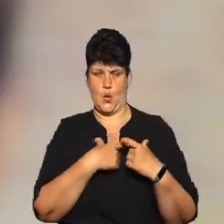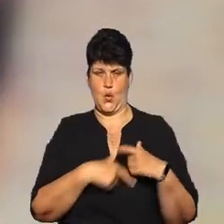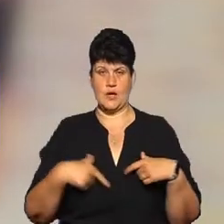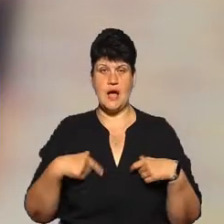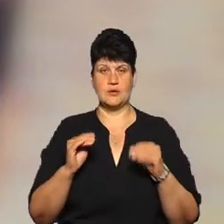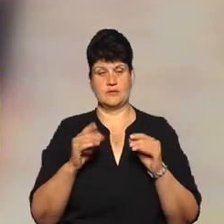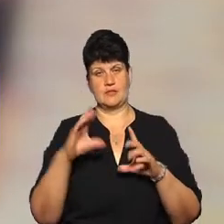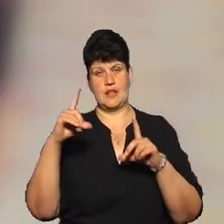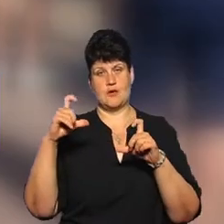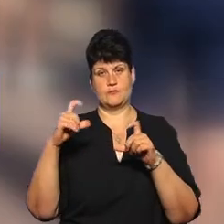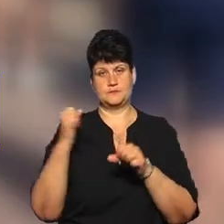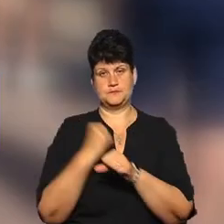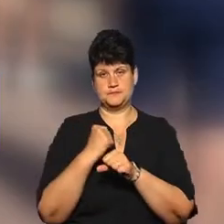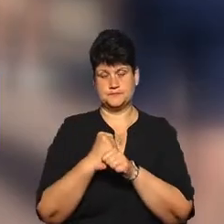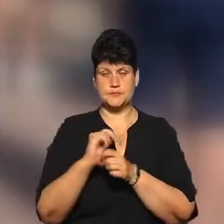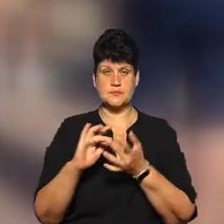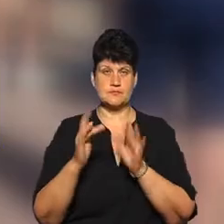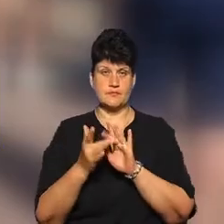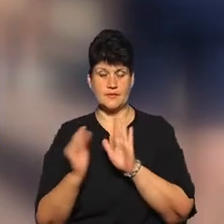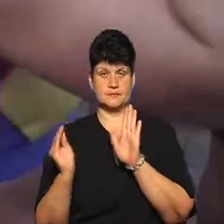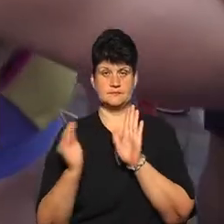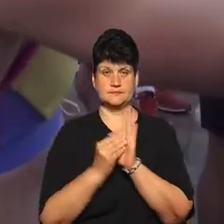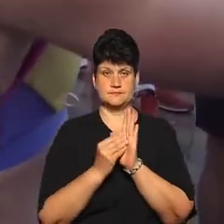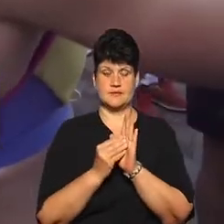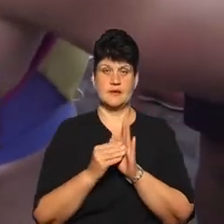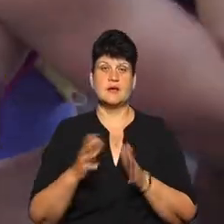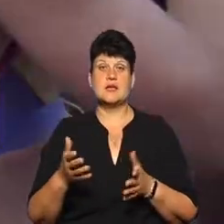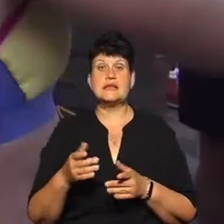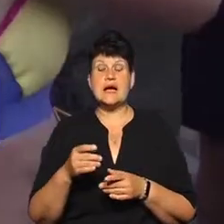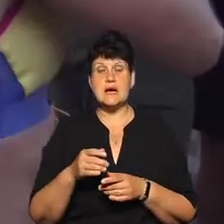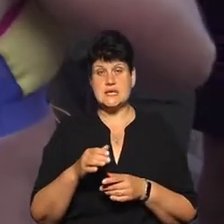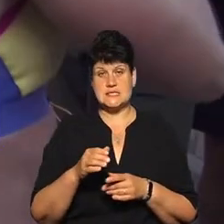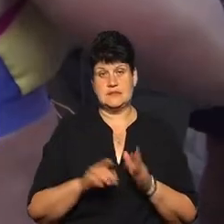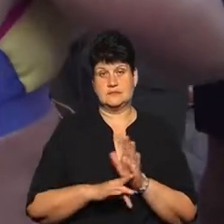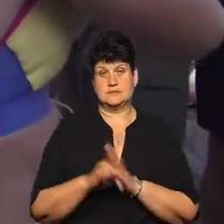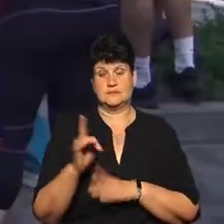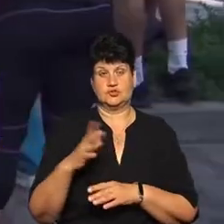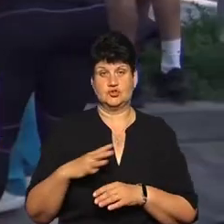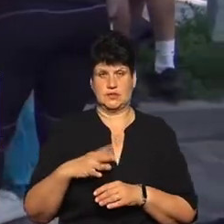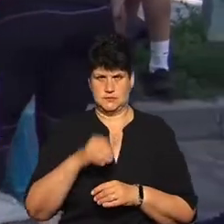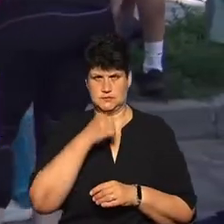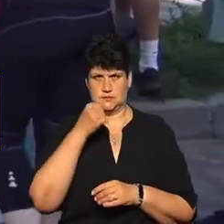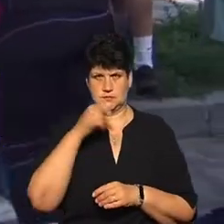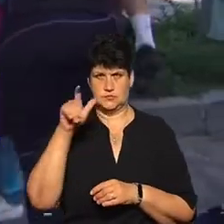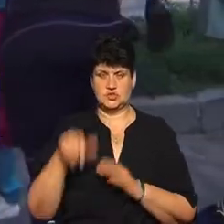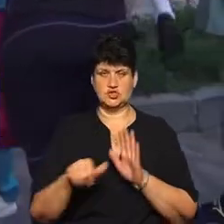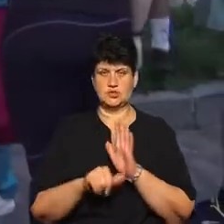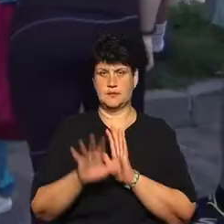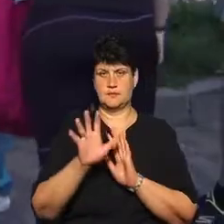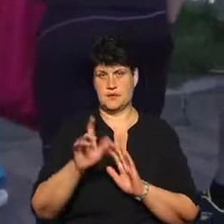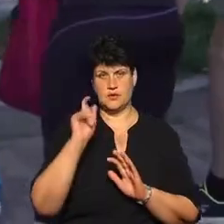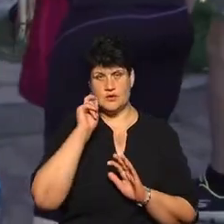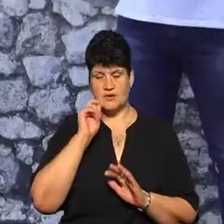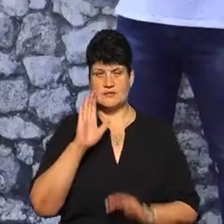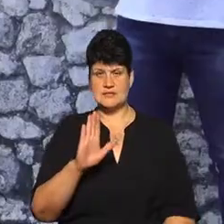опублікувати фото в соціальній мережі з хештегом «Run for Азовсталь». На старт очікує один із найстарших учасників забігу – 65-річний